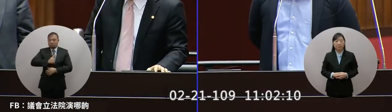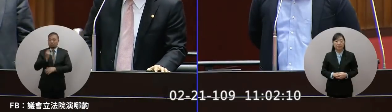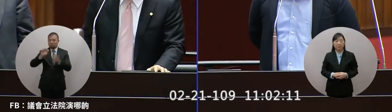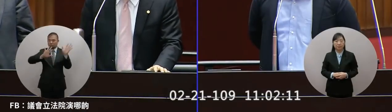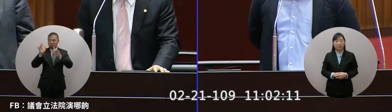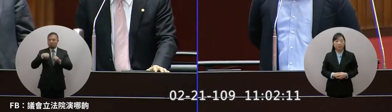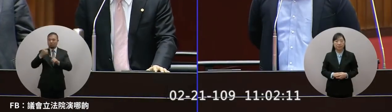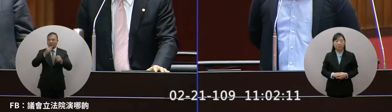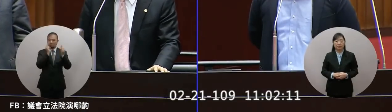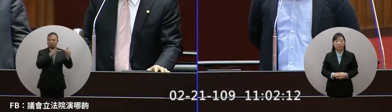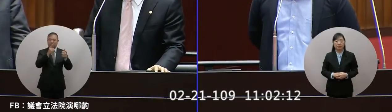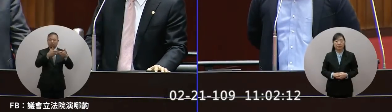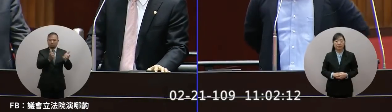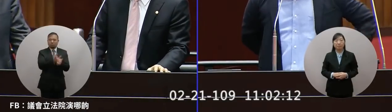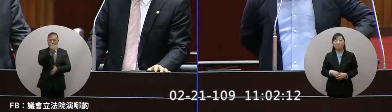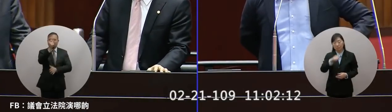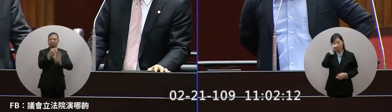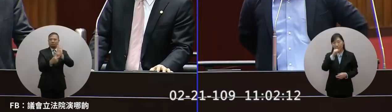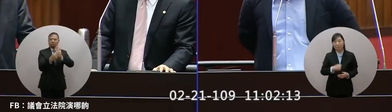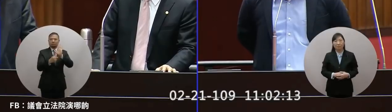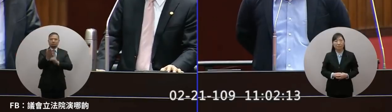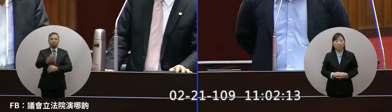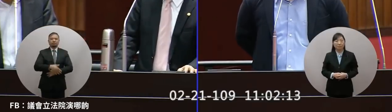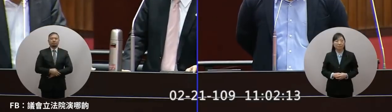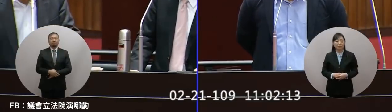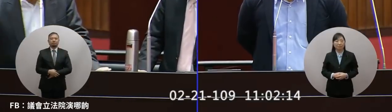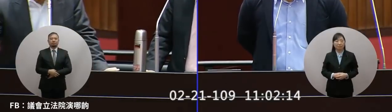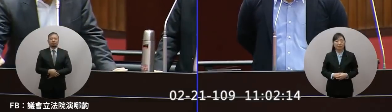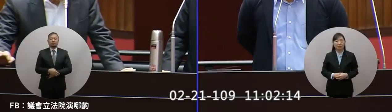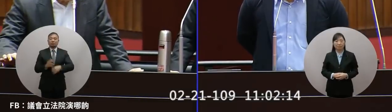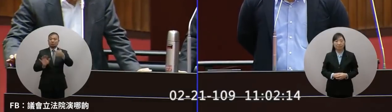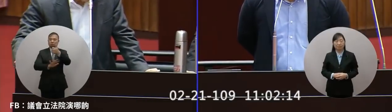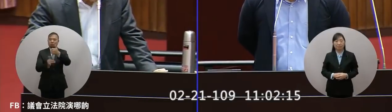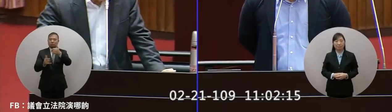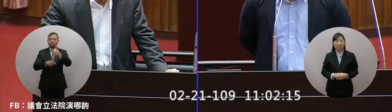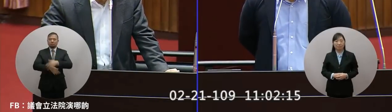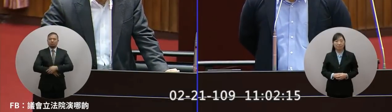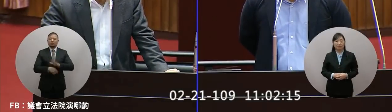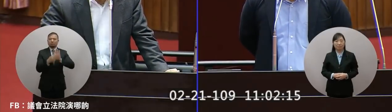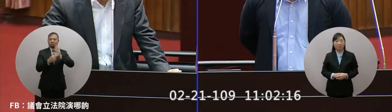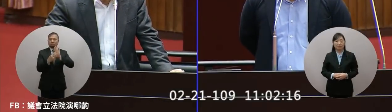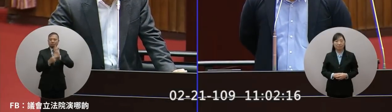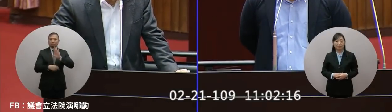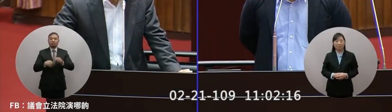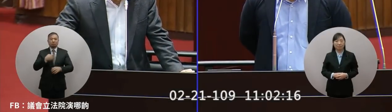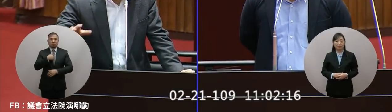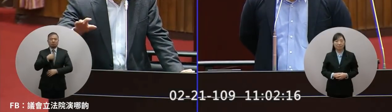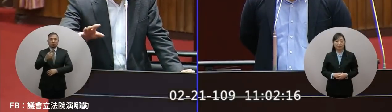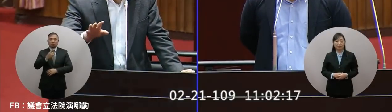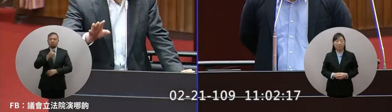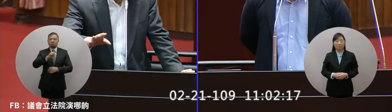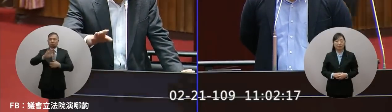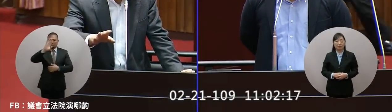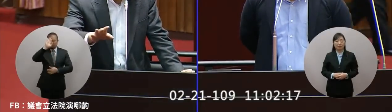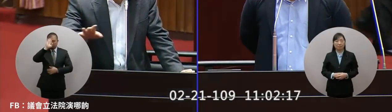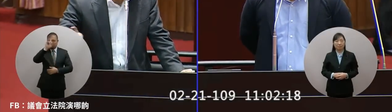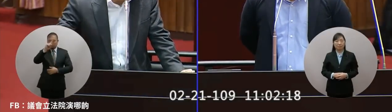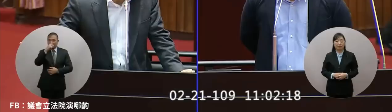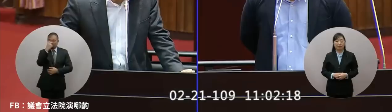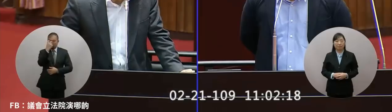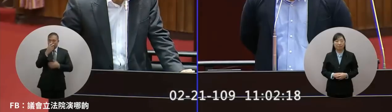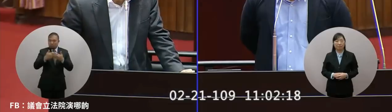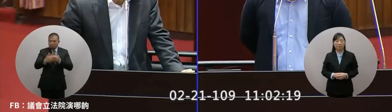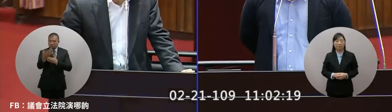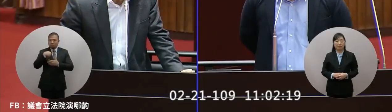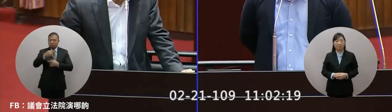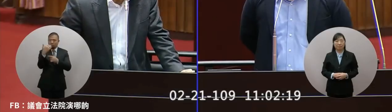部长给你做说明。 好。 跟委员报告哈，基本上哈，我们在检疫里面最主要是这个尸体的消